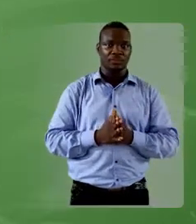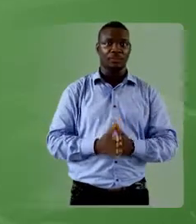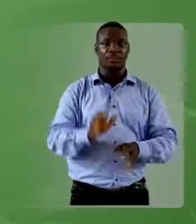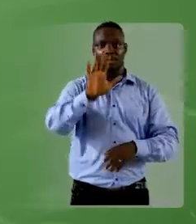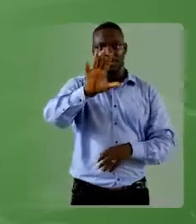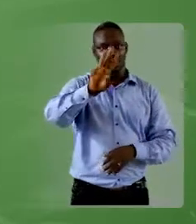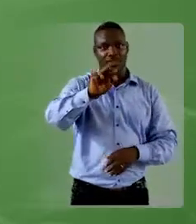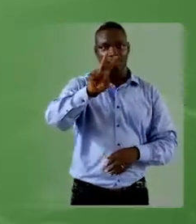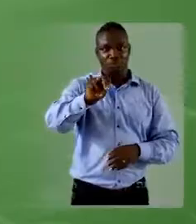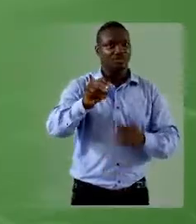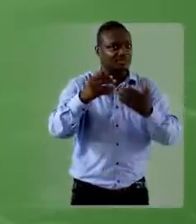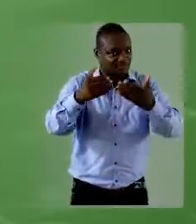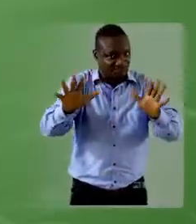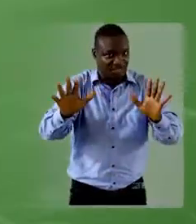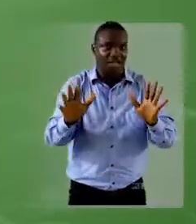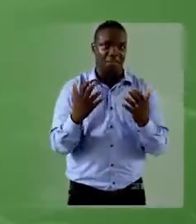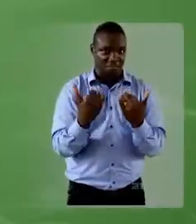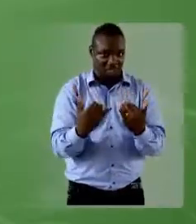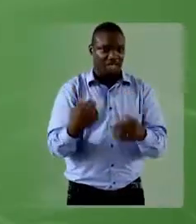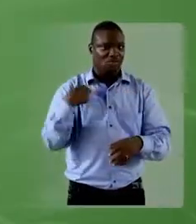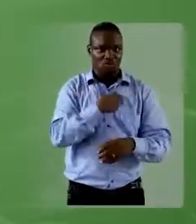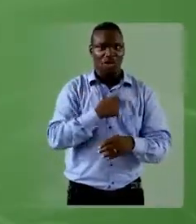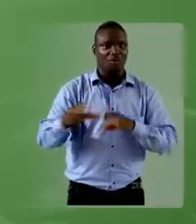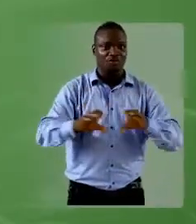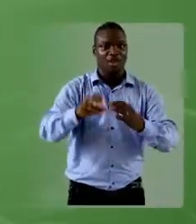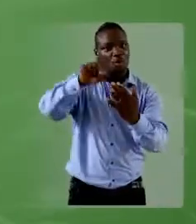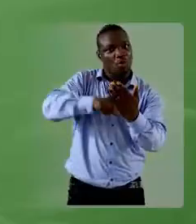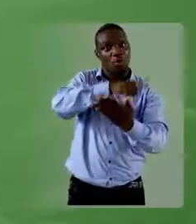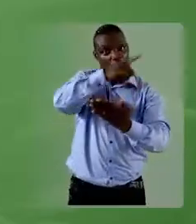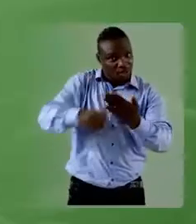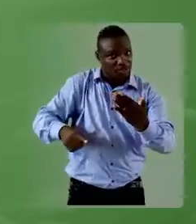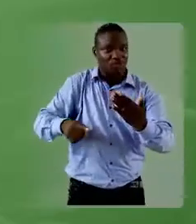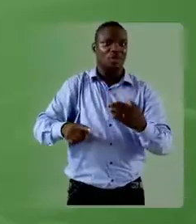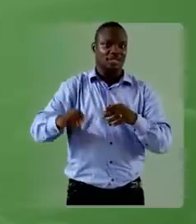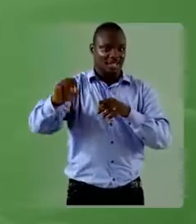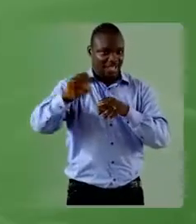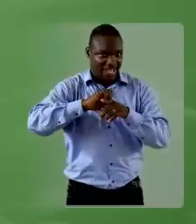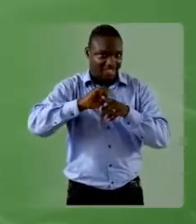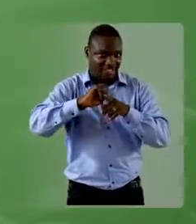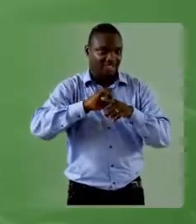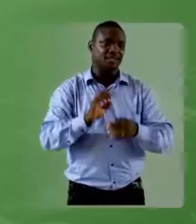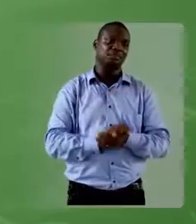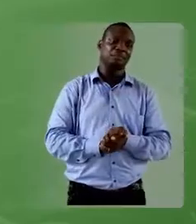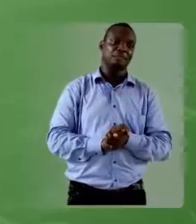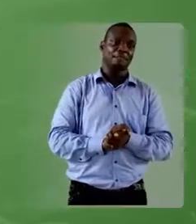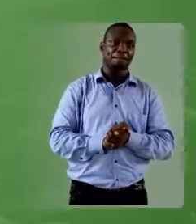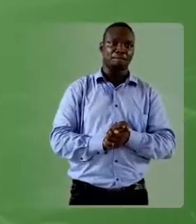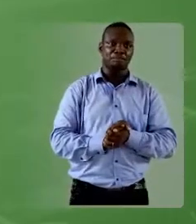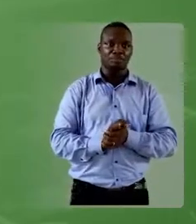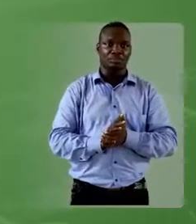Les 5 minutes écoulées, nous allons passer à la correction de cet exercice.